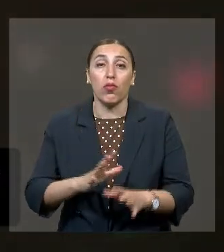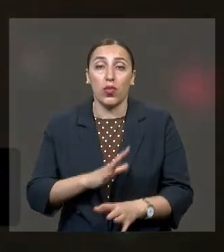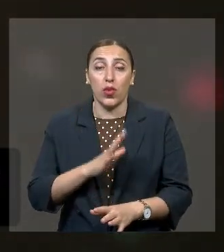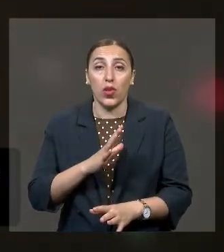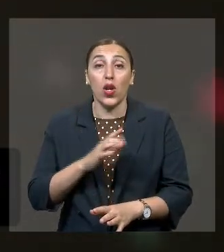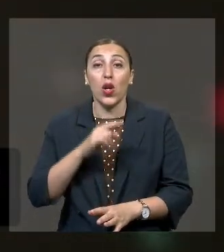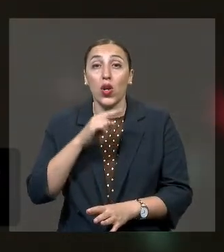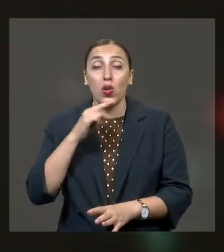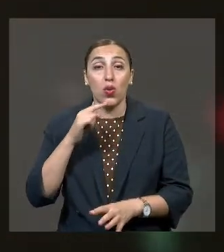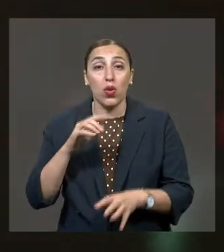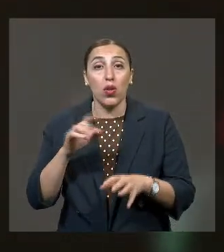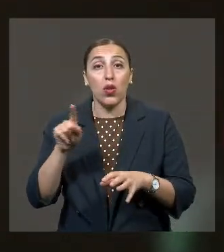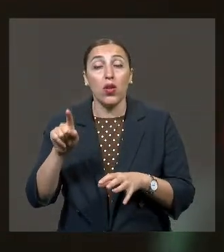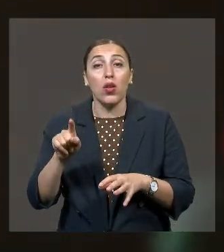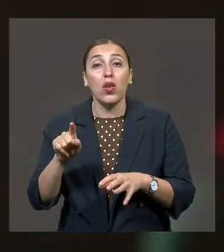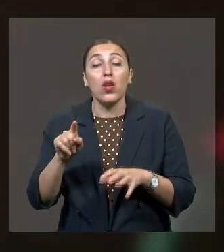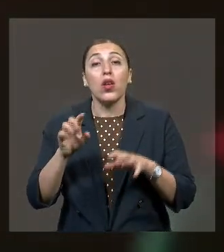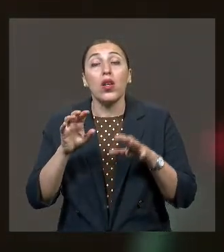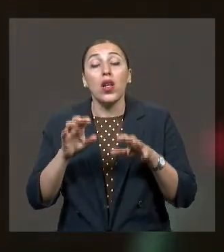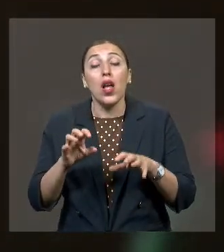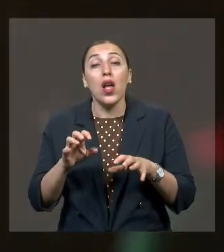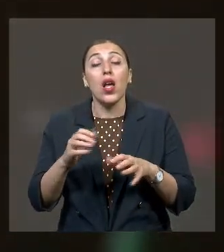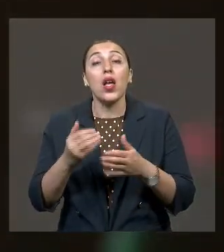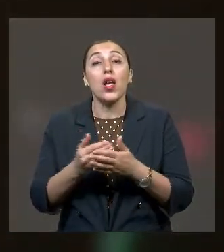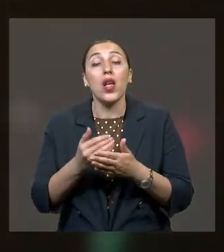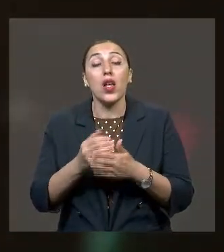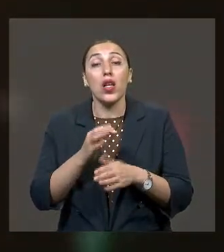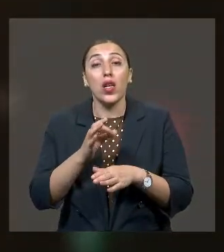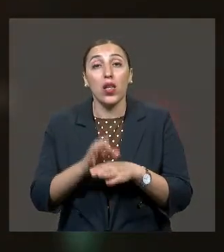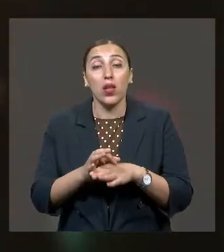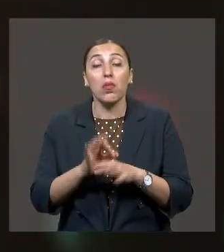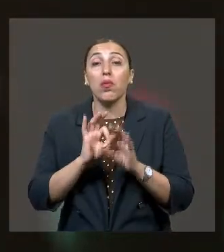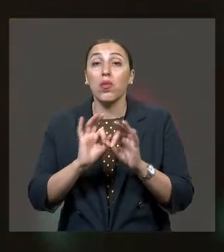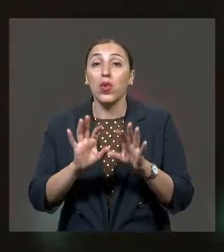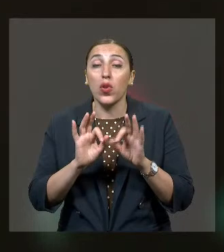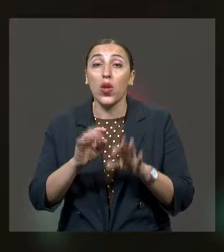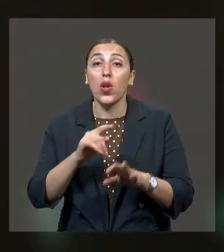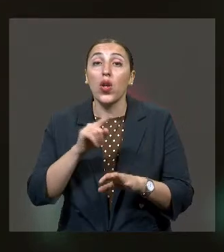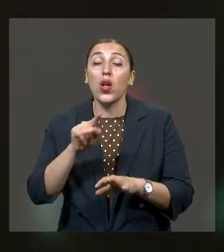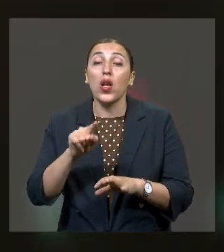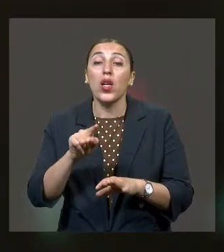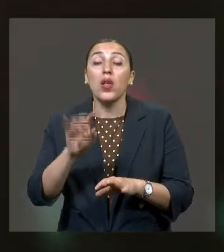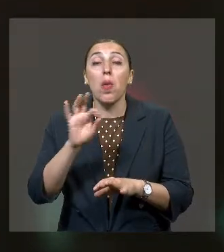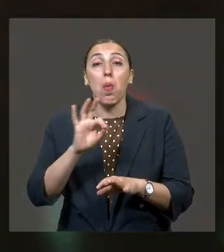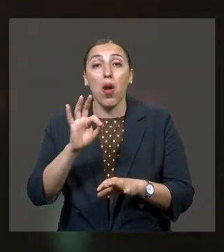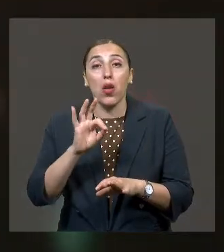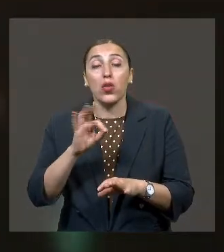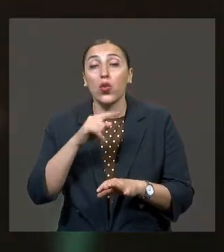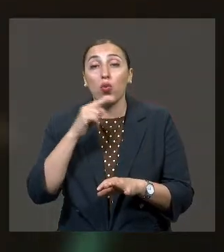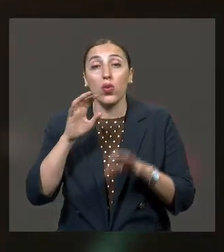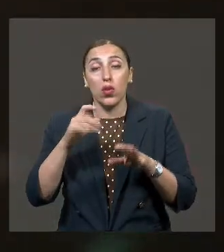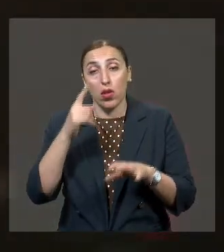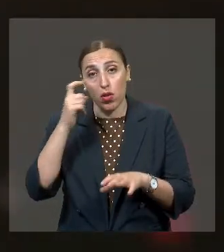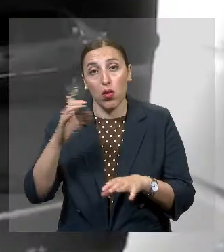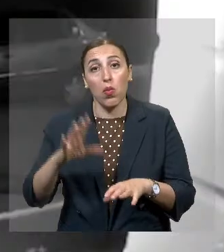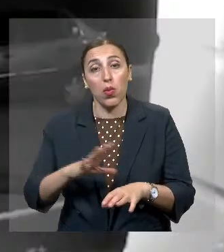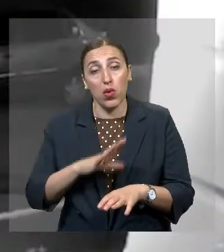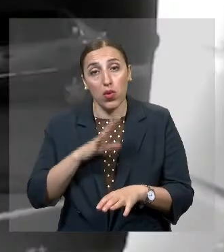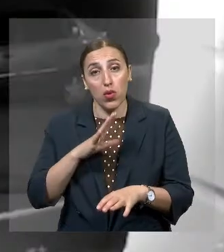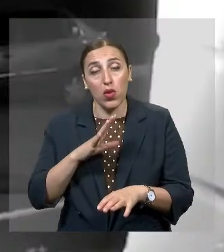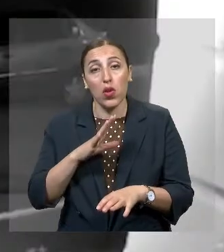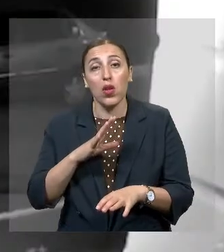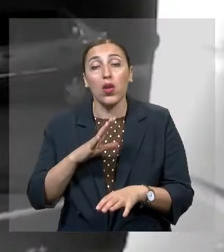էր։ Ռուսաստանի նախագահի մամուլի խոսնակն ասել է, որ հարձակման մասին Վլադիմիր Պուտինին զեկուցվել է, նշելով, որ